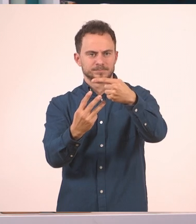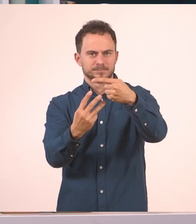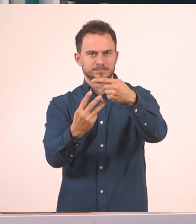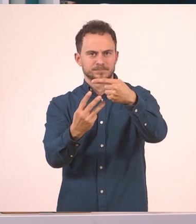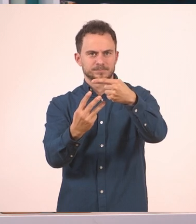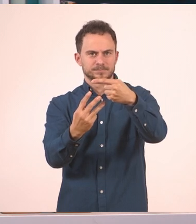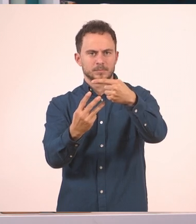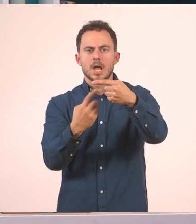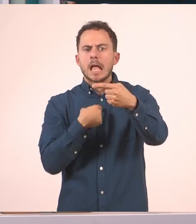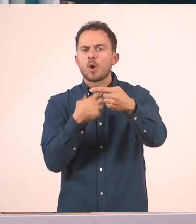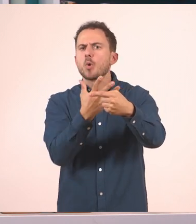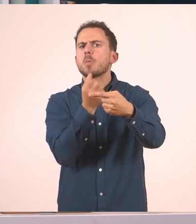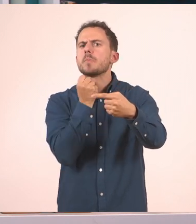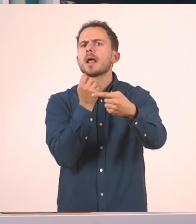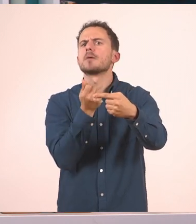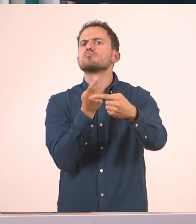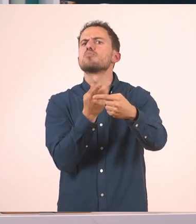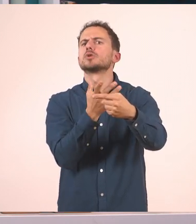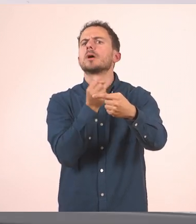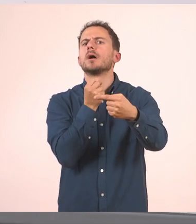Πόσα κομμάτια επιλέξαμε να πάρουμε?